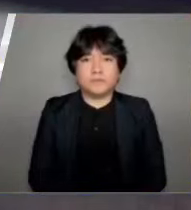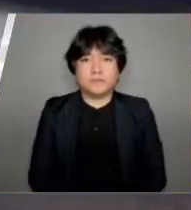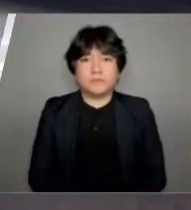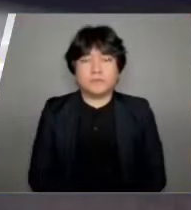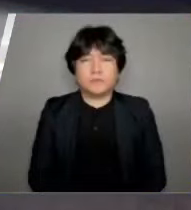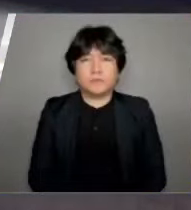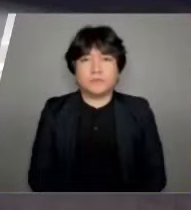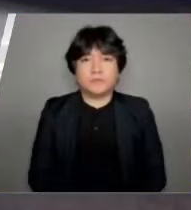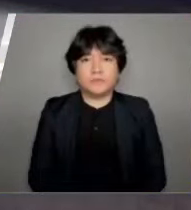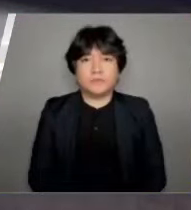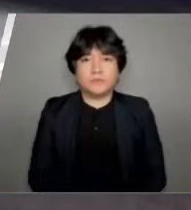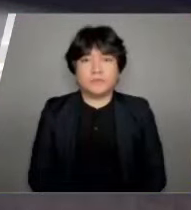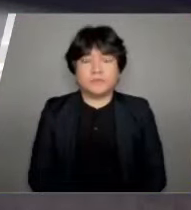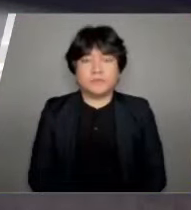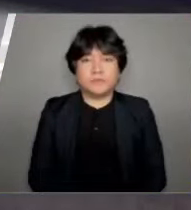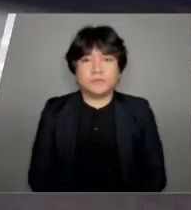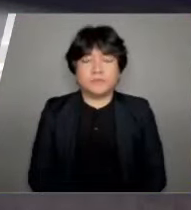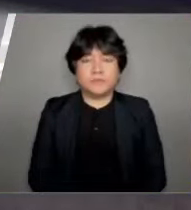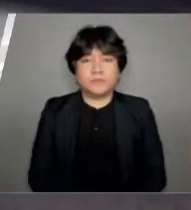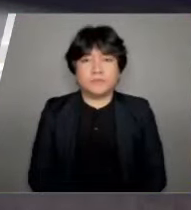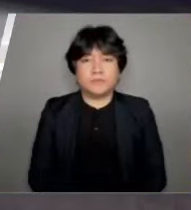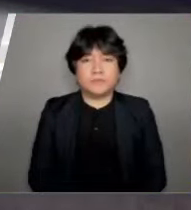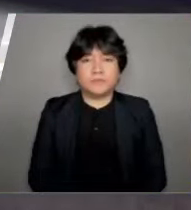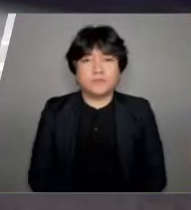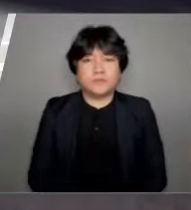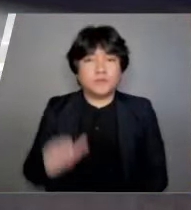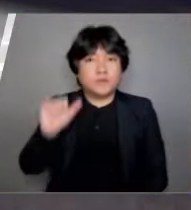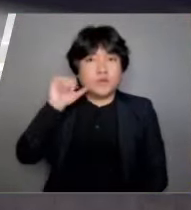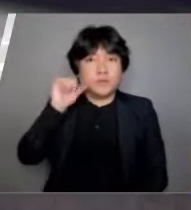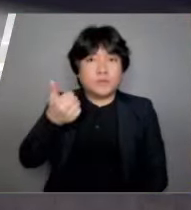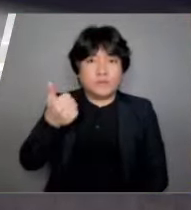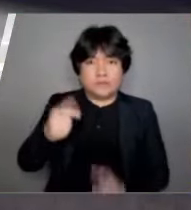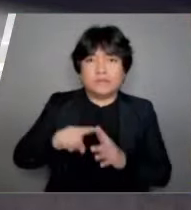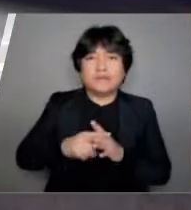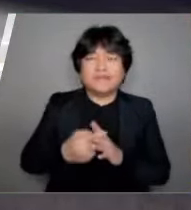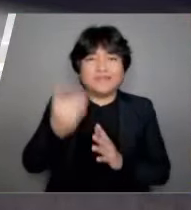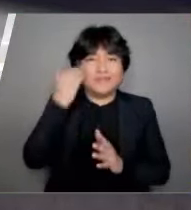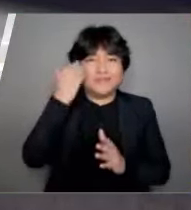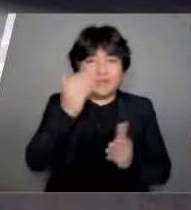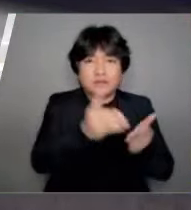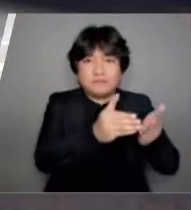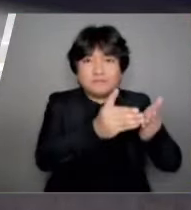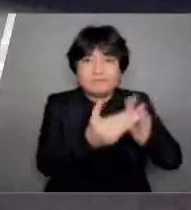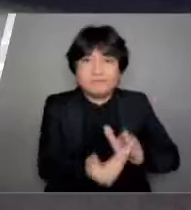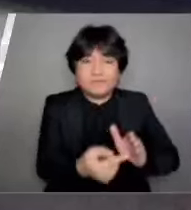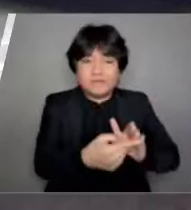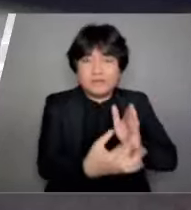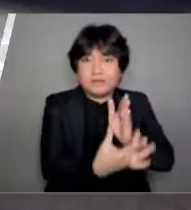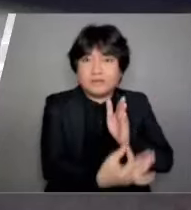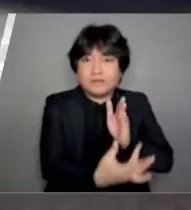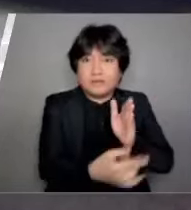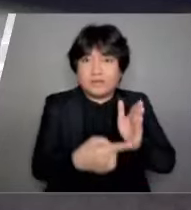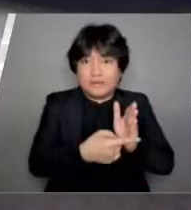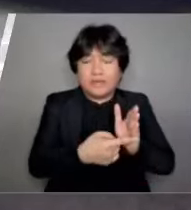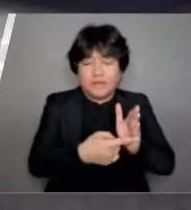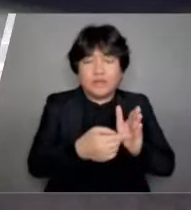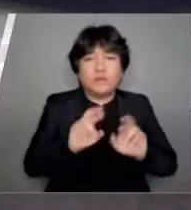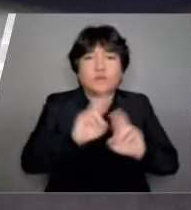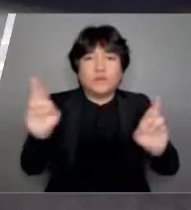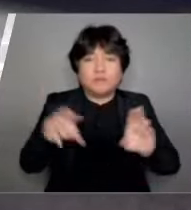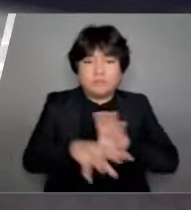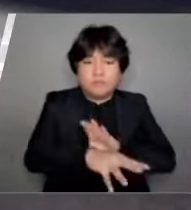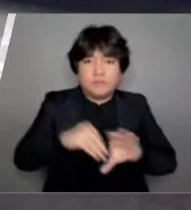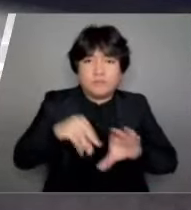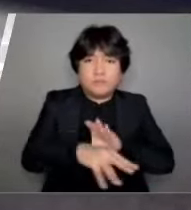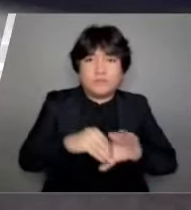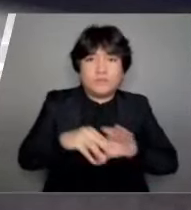Maaari nang simulan bukas ang siphoning o paghigop ng tumagas na langis mula sa MT Terra Nova sa Bataan. Sa huling water quality test ng